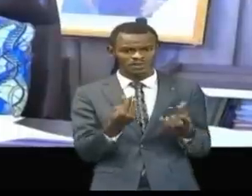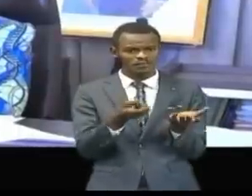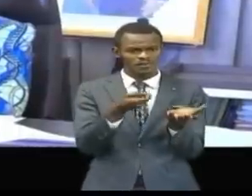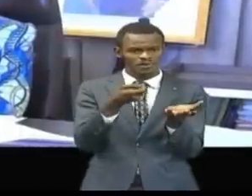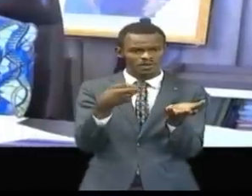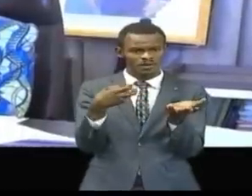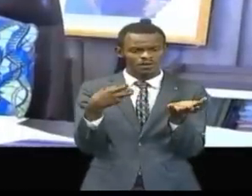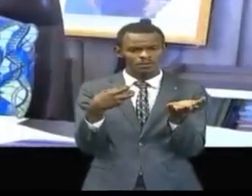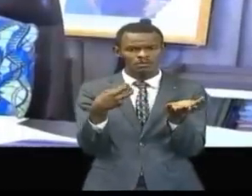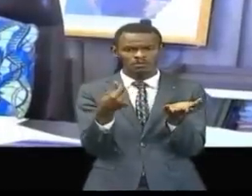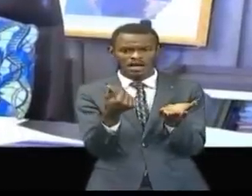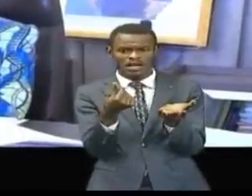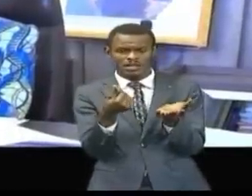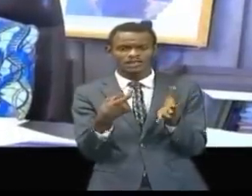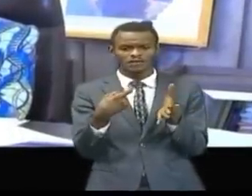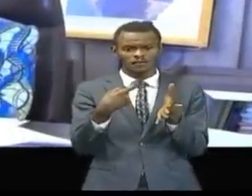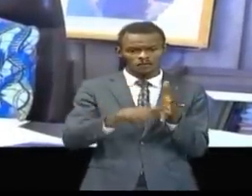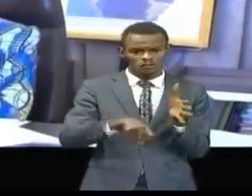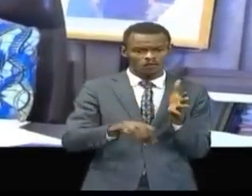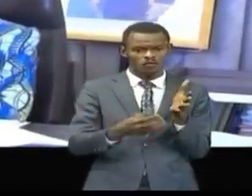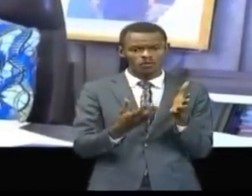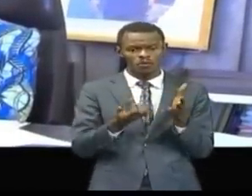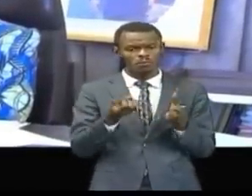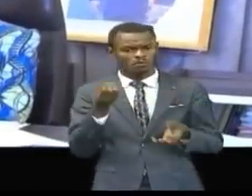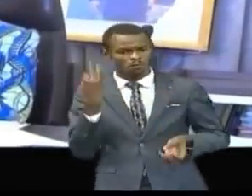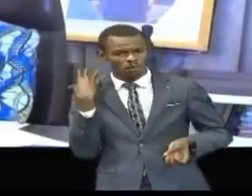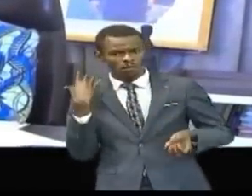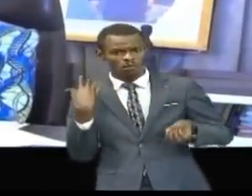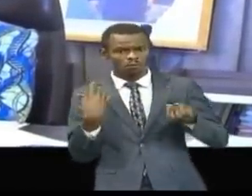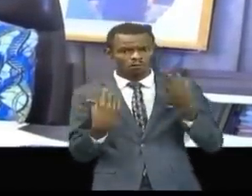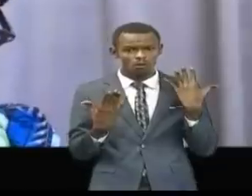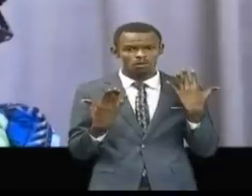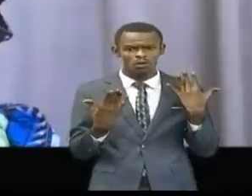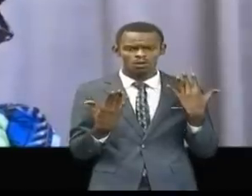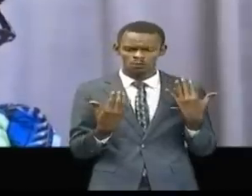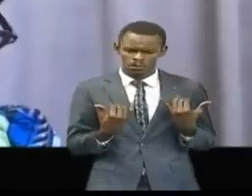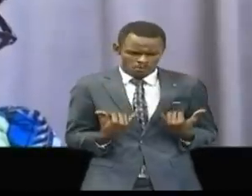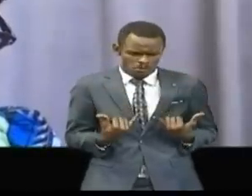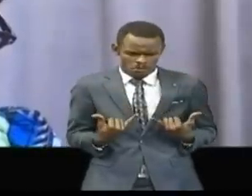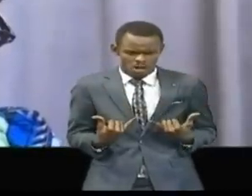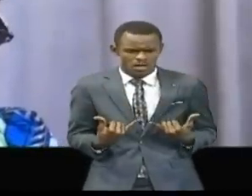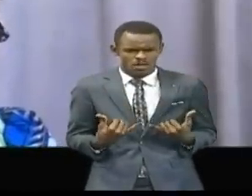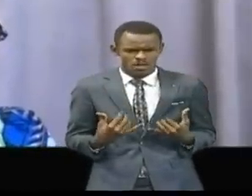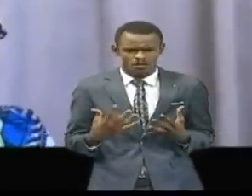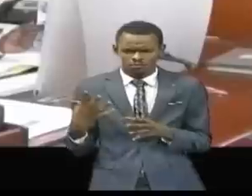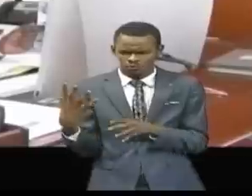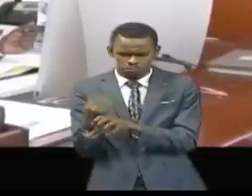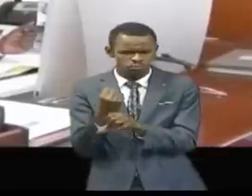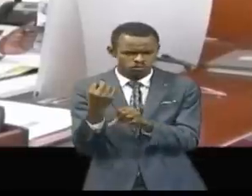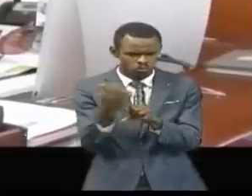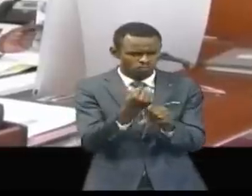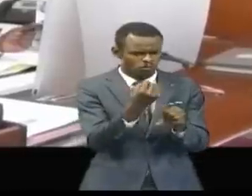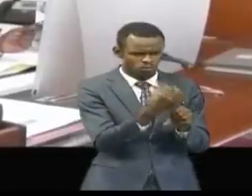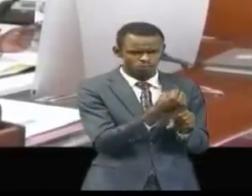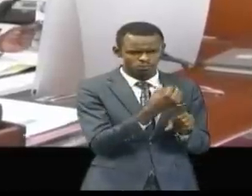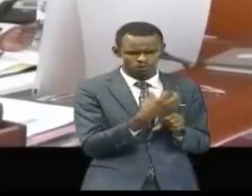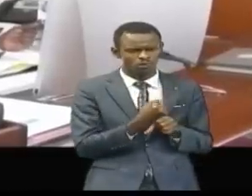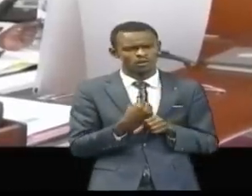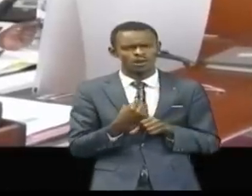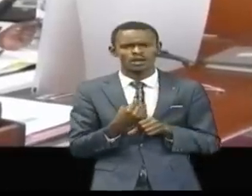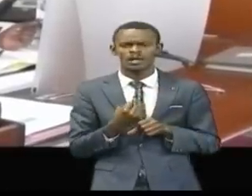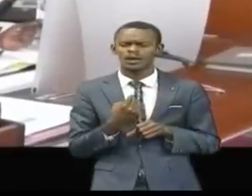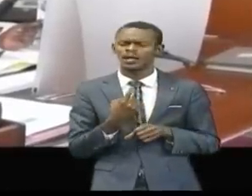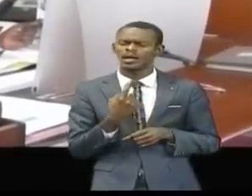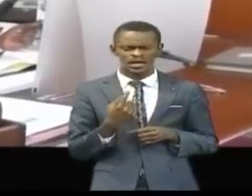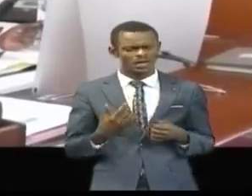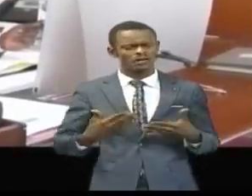l'accumulation de réserves internationales. Ils ont également encouragé le gouvernement